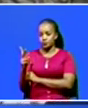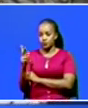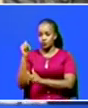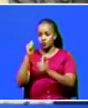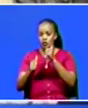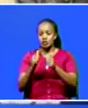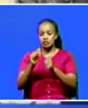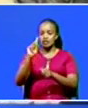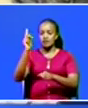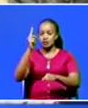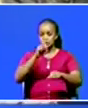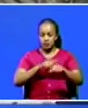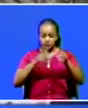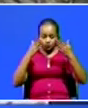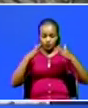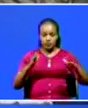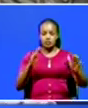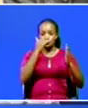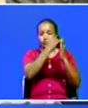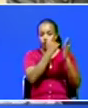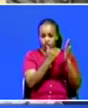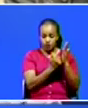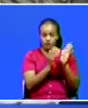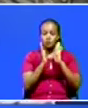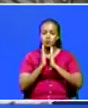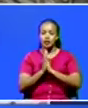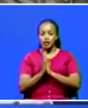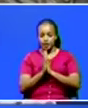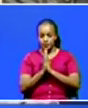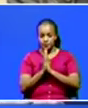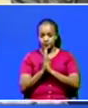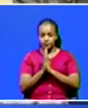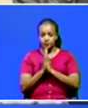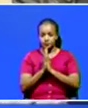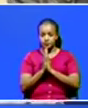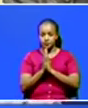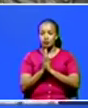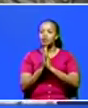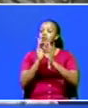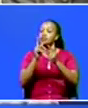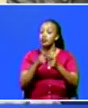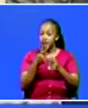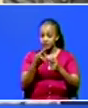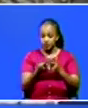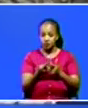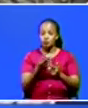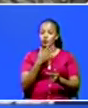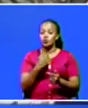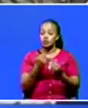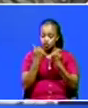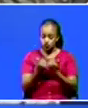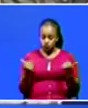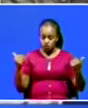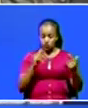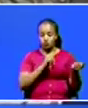kumaliza kipindi fulani cha maombi. Hapo ndio kuna kuja, ilikuwa ni watoto waje na